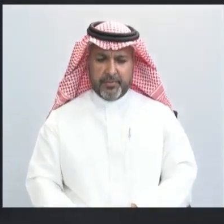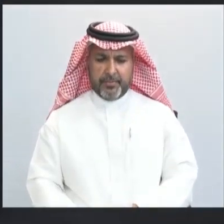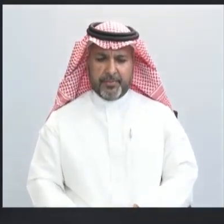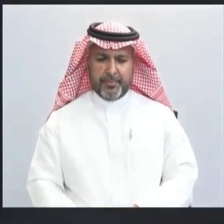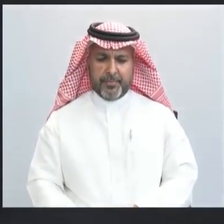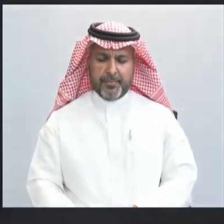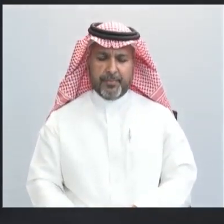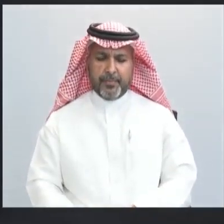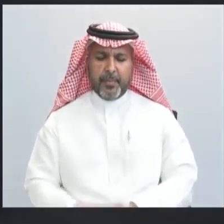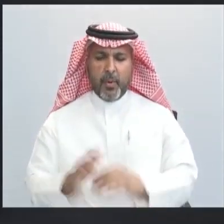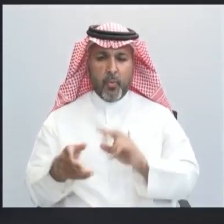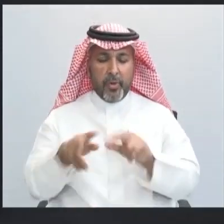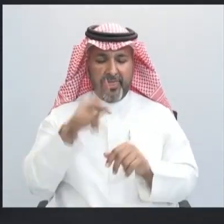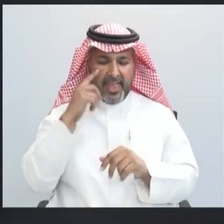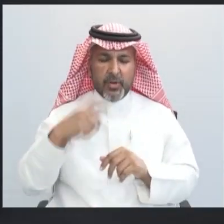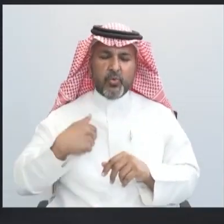تستخدم التمبلت إيميل.